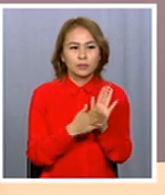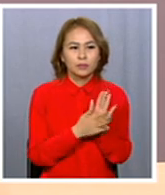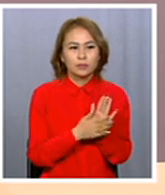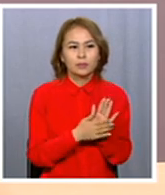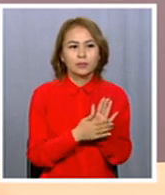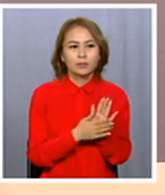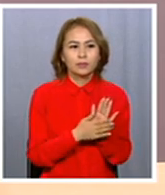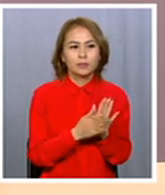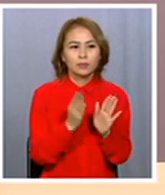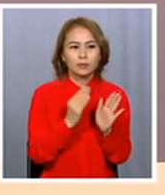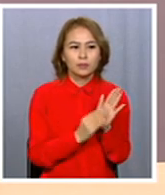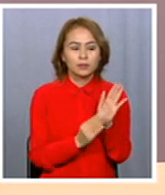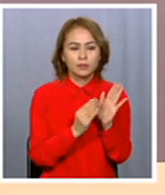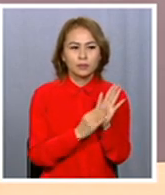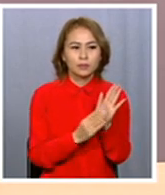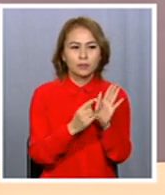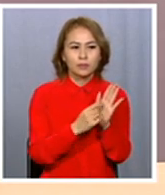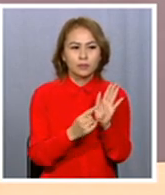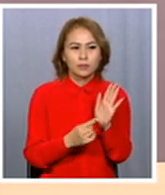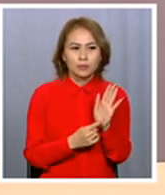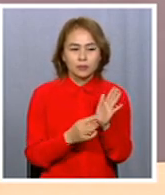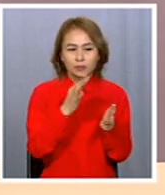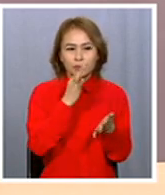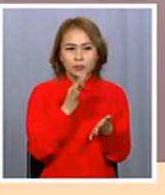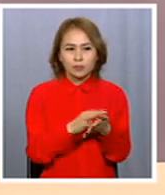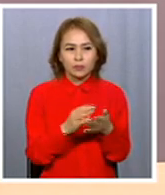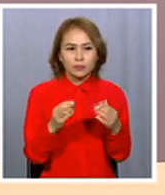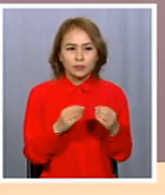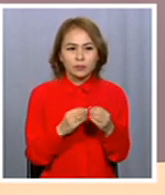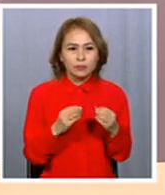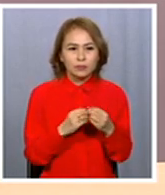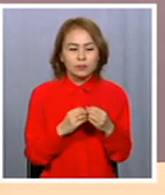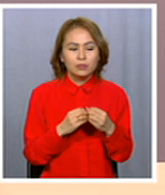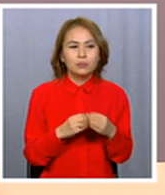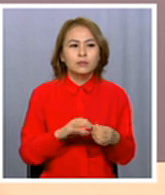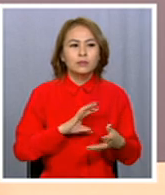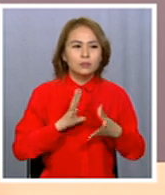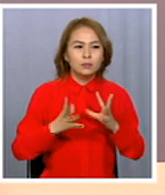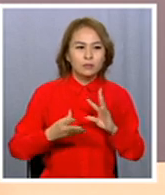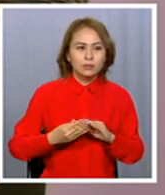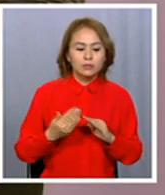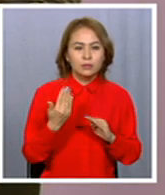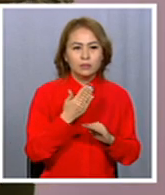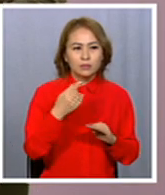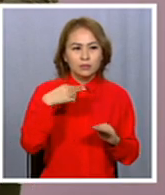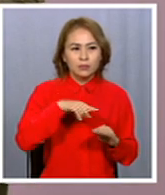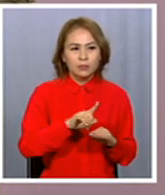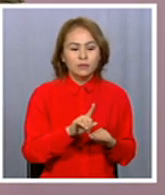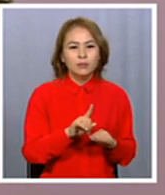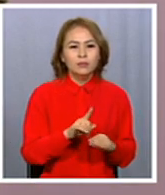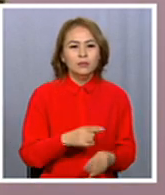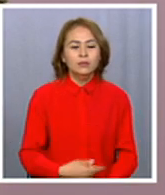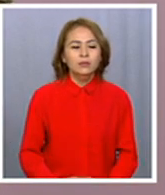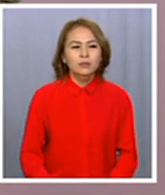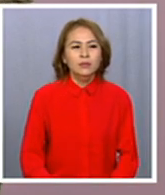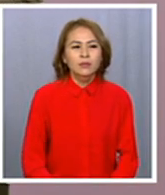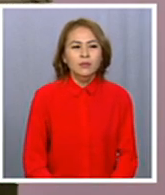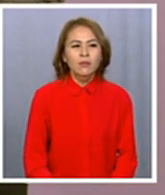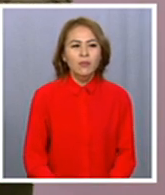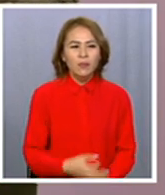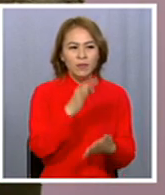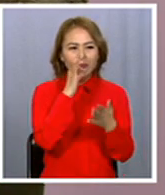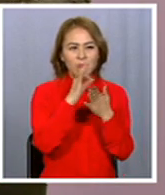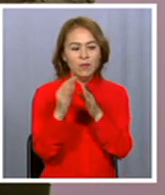көбейткішке бөлеміз. Бөліндінің мәні 10-ға тең, бұл теңдеудің түбірі. X-тің мәнін